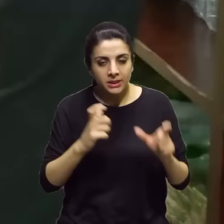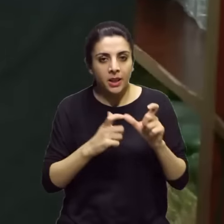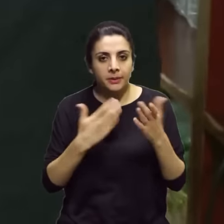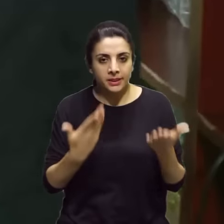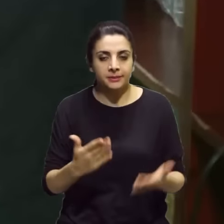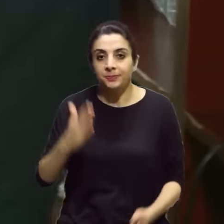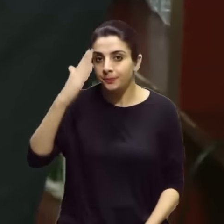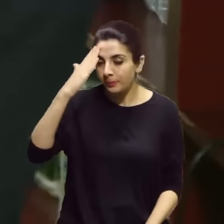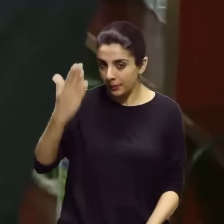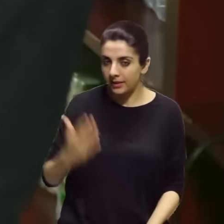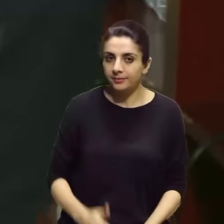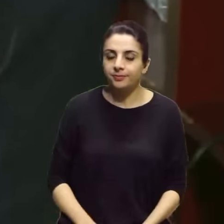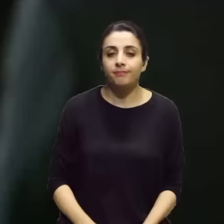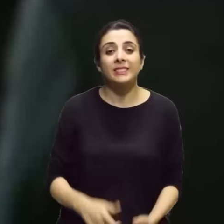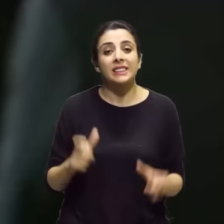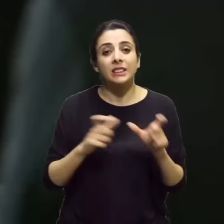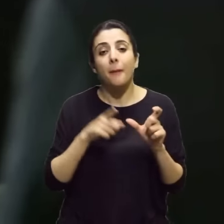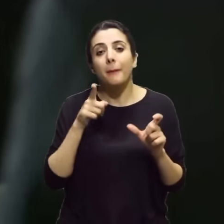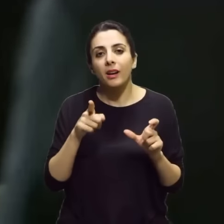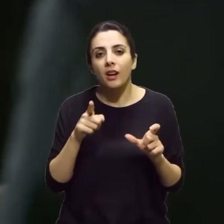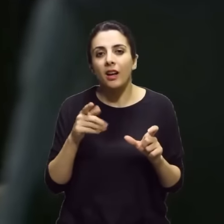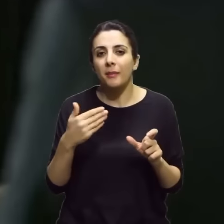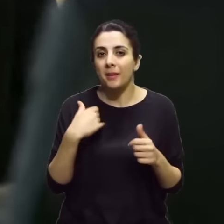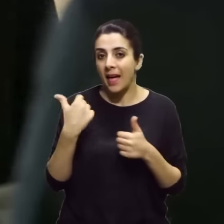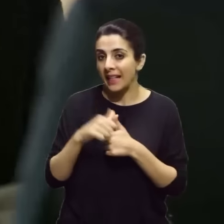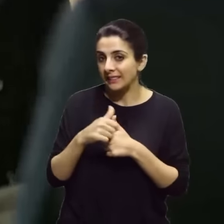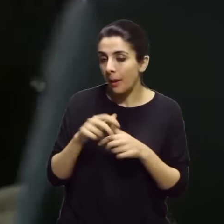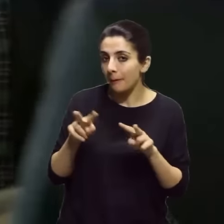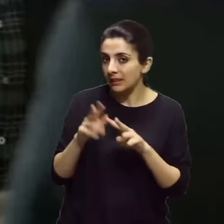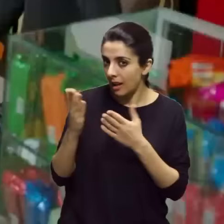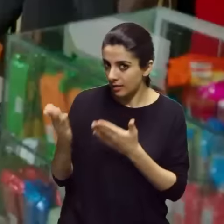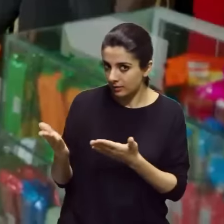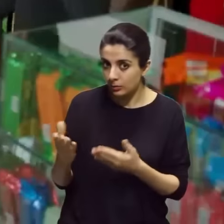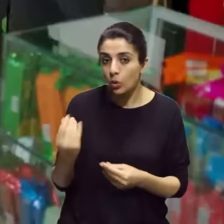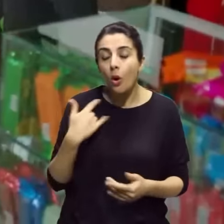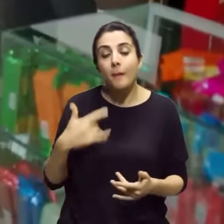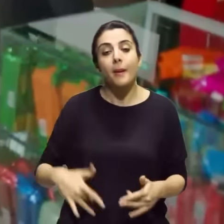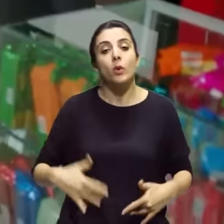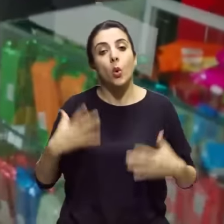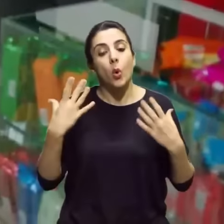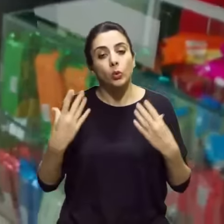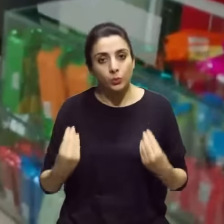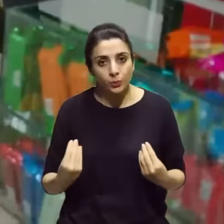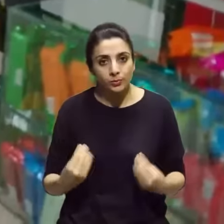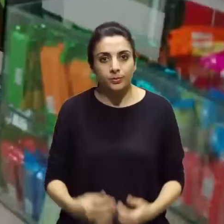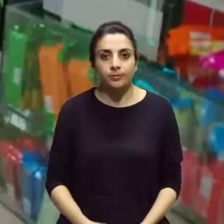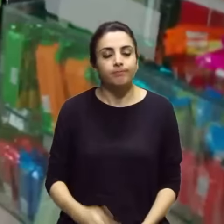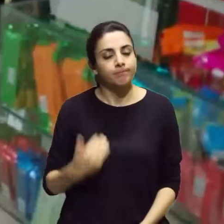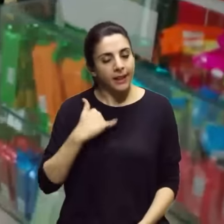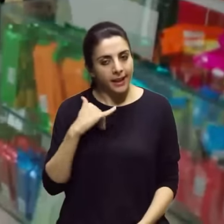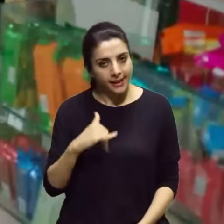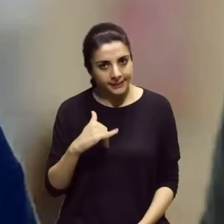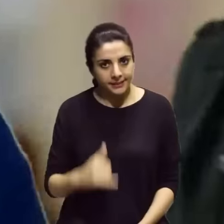Sabri. Merhaba. Sabricim müstakbel eşim Masar. Çok memnun oldum. Masar sinirle sıkıştı. Ben